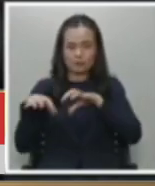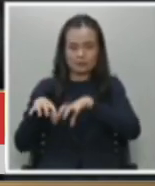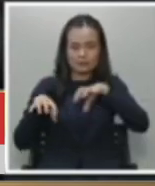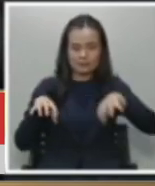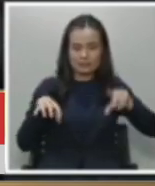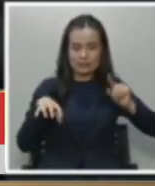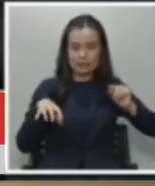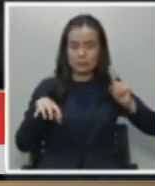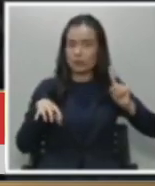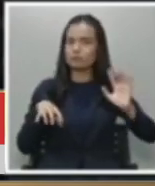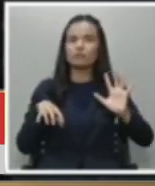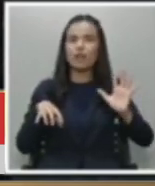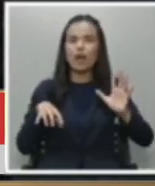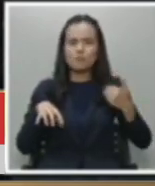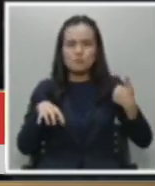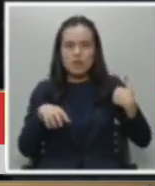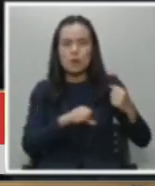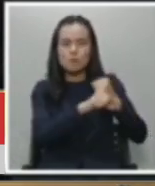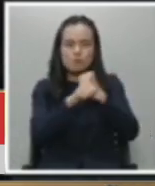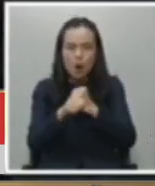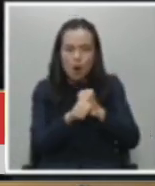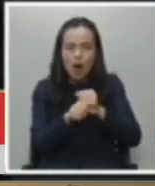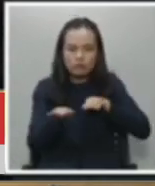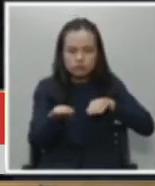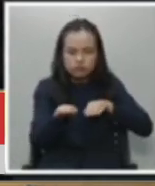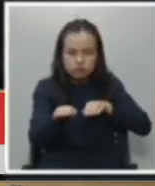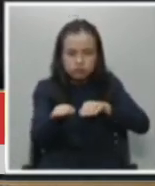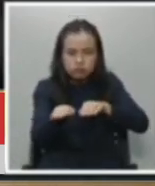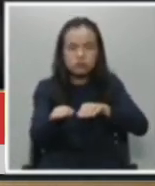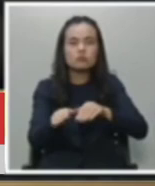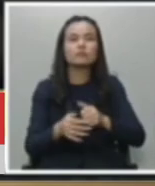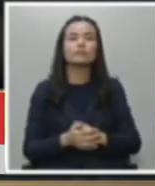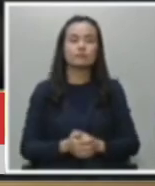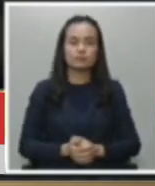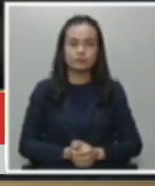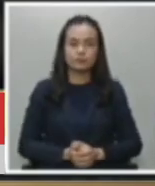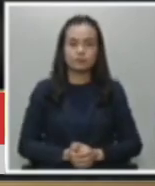21ก็มีการสกัดกั้นอย่างต่อเนื่องนะครับ